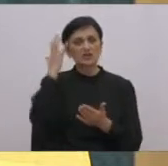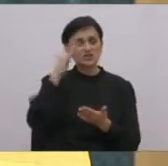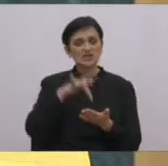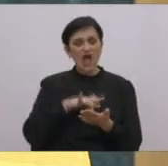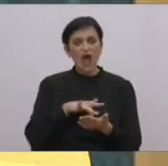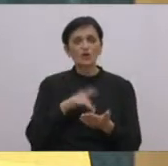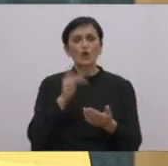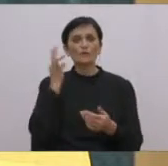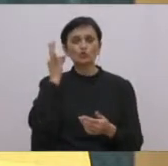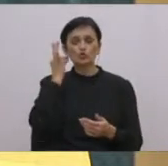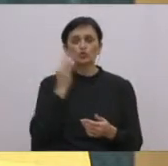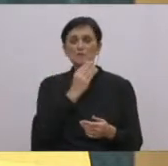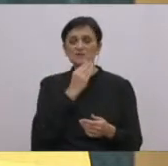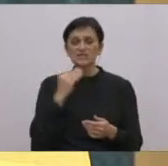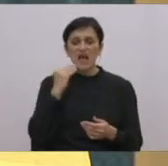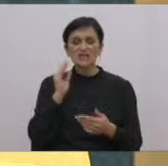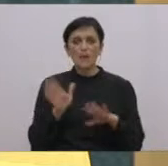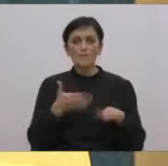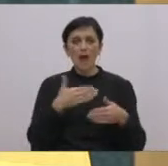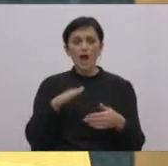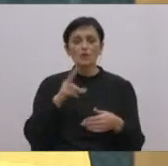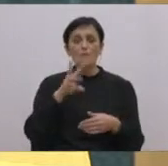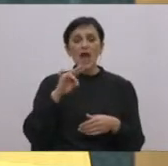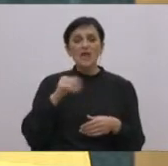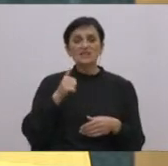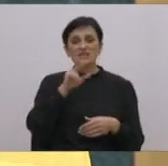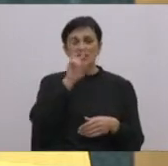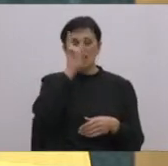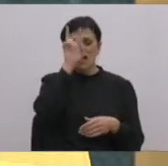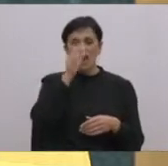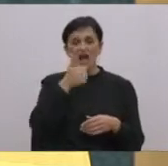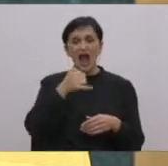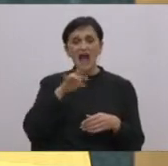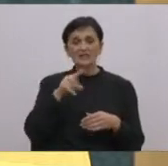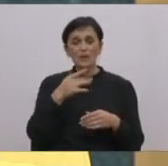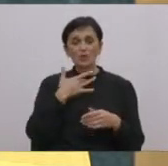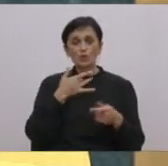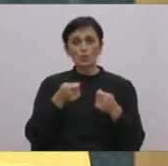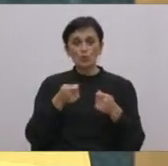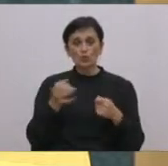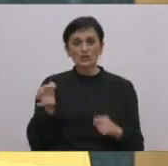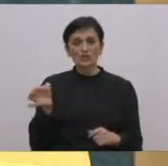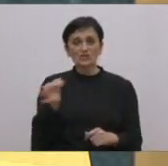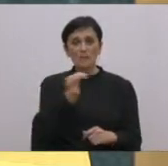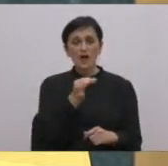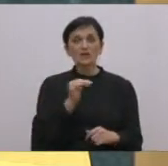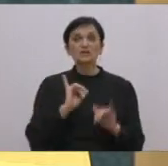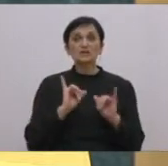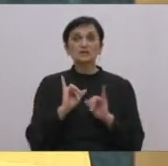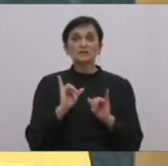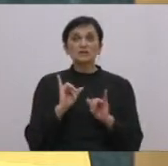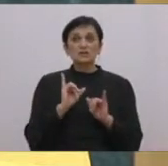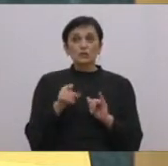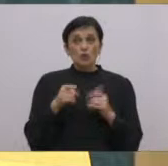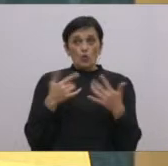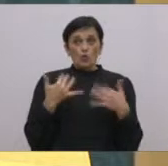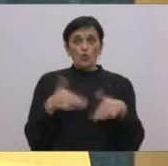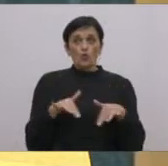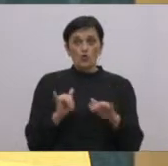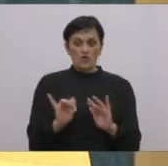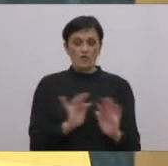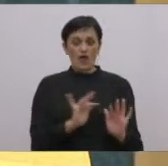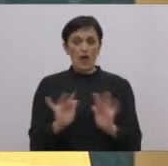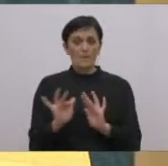ზუგდიდი, ბათუმი, მცხეთა, მესტიის და ყაზბეგის მუნიციპალიტეტები. Sadat უკვე